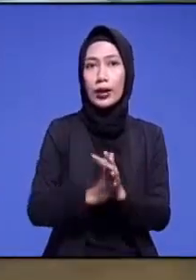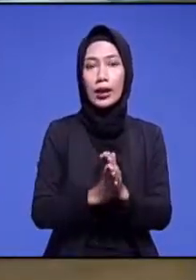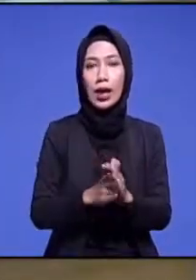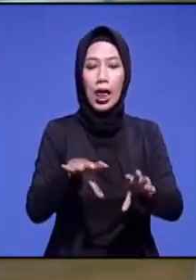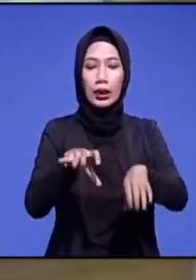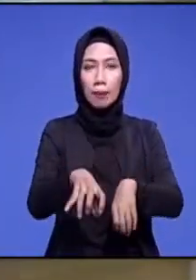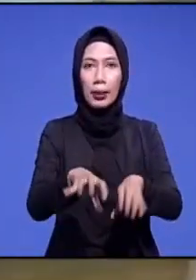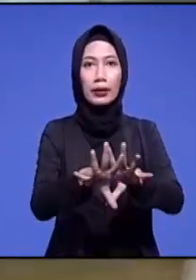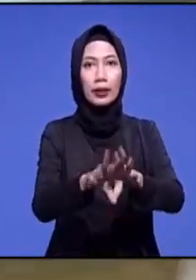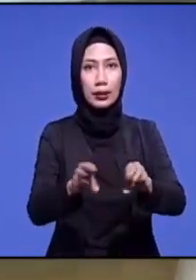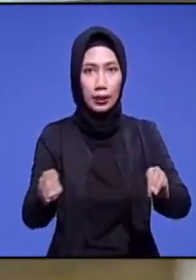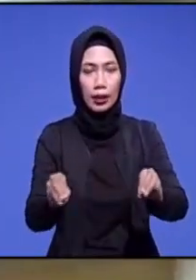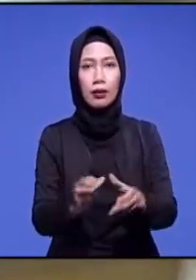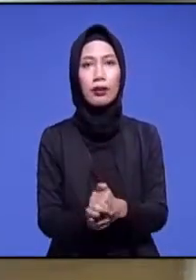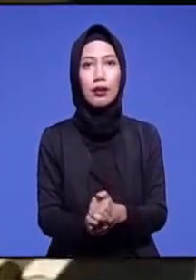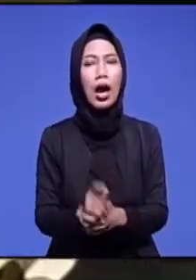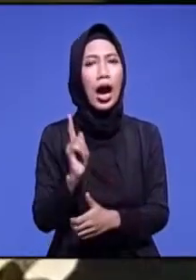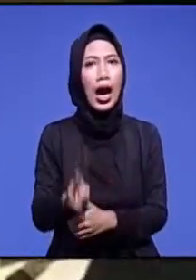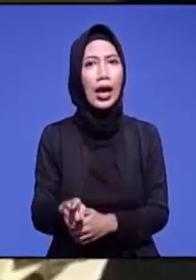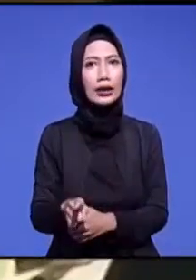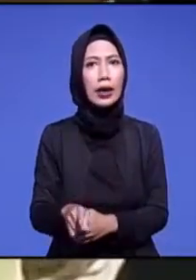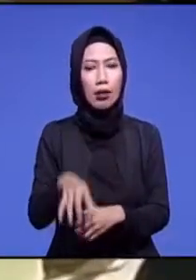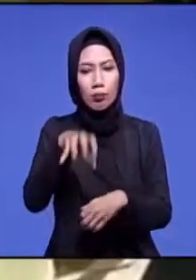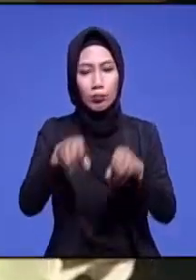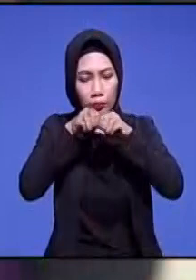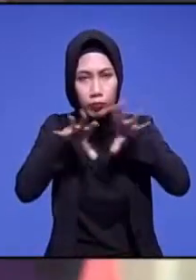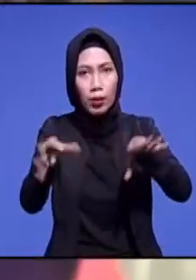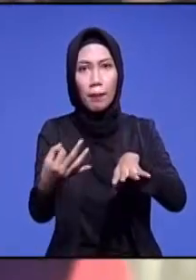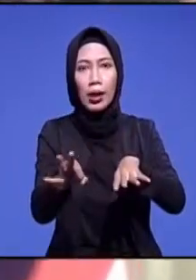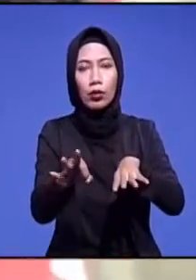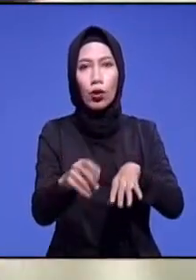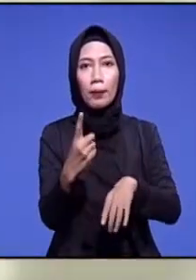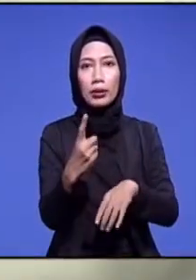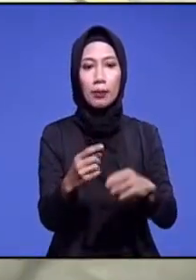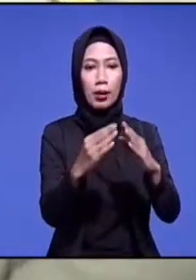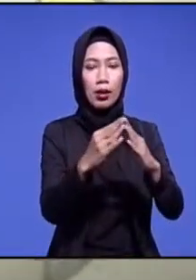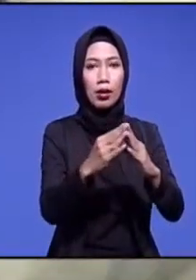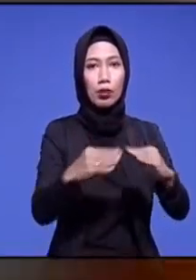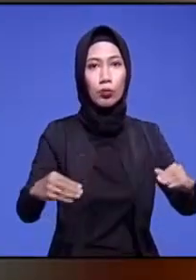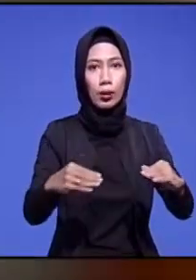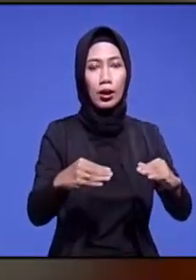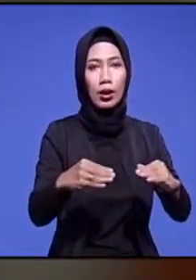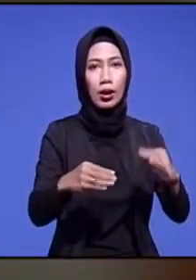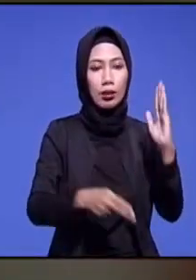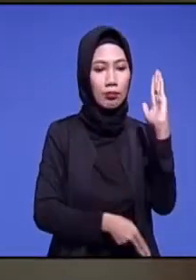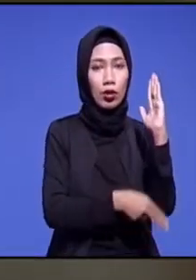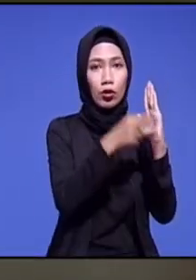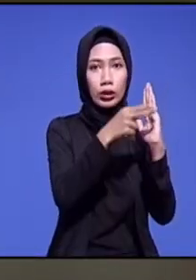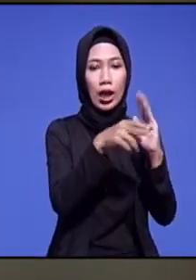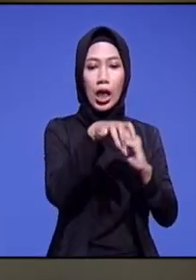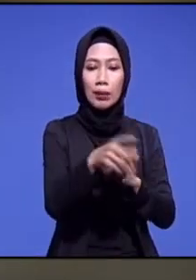hanya itu, Satgas juga menemukan sejumlah klaster baru, mulai pesantren, hotel, tempat hiburan malam, hingga acara